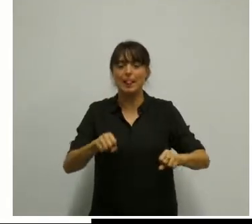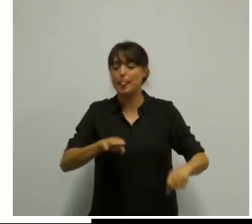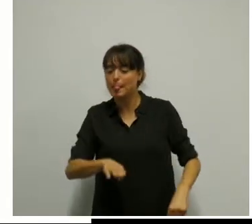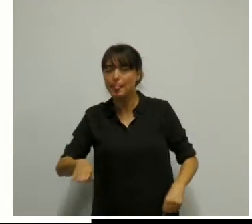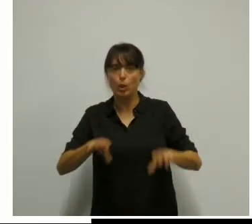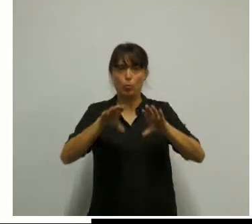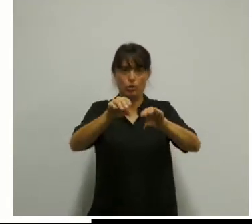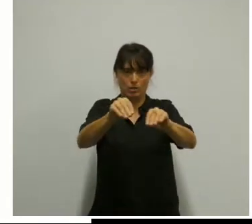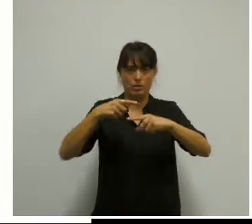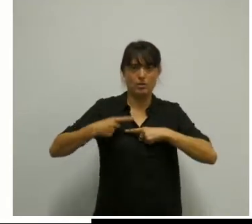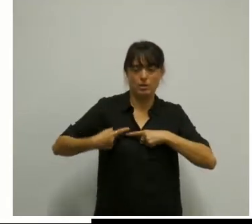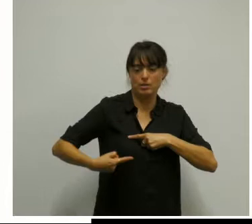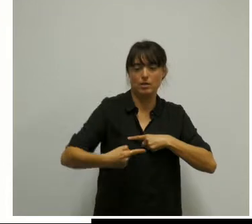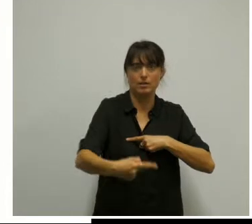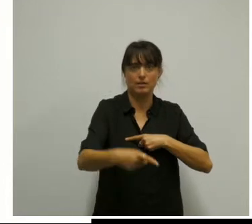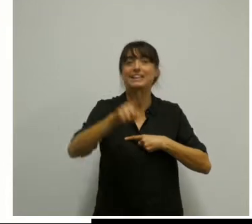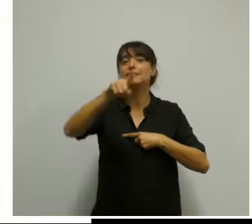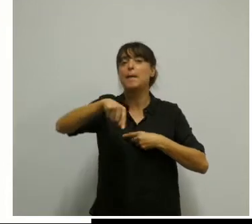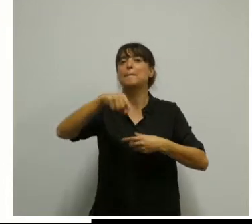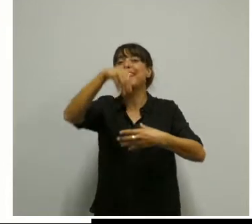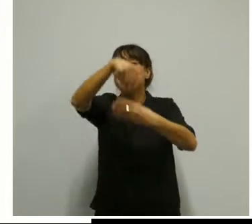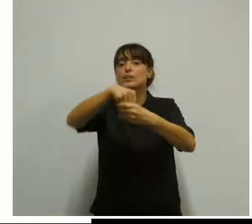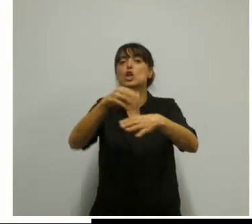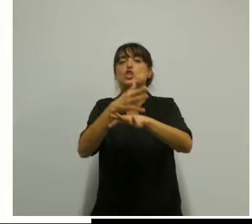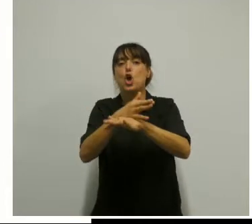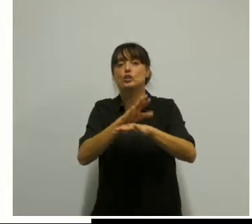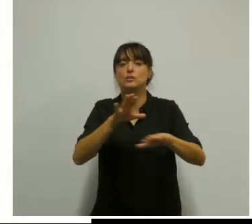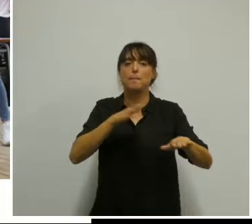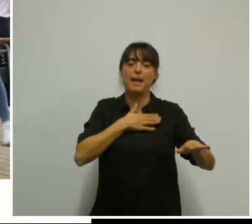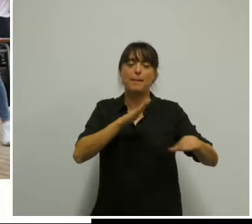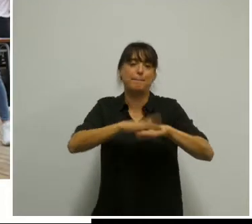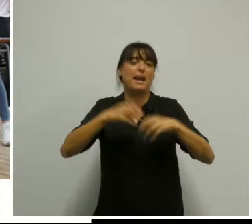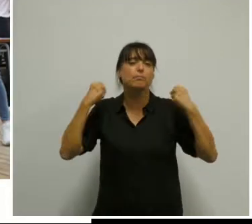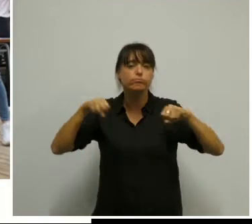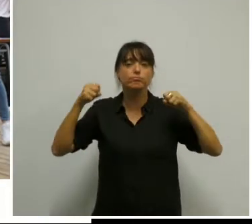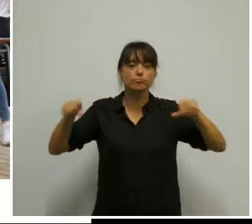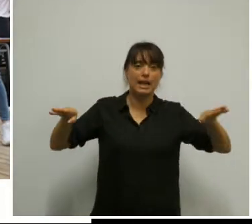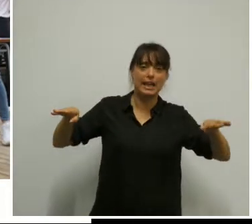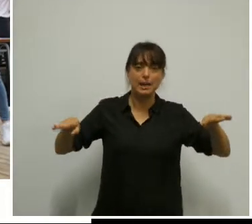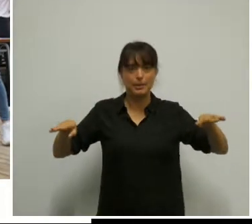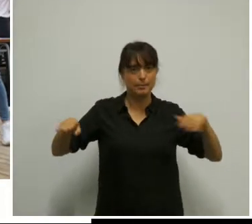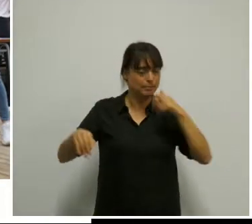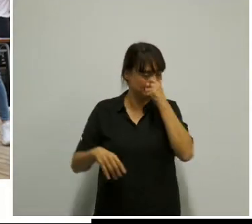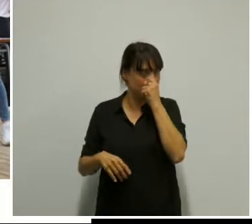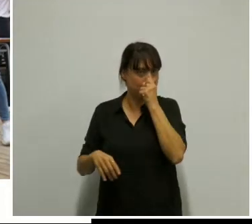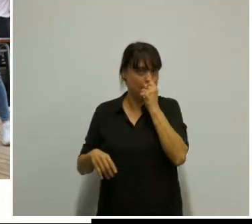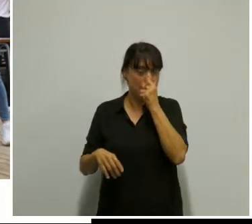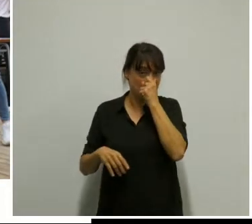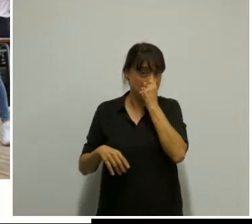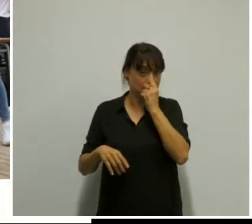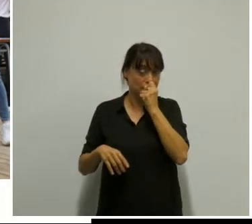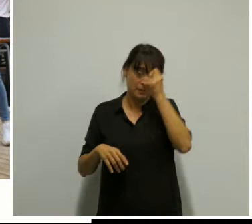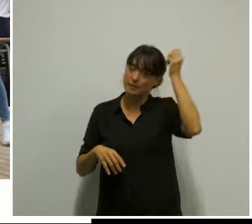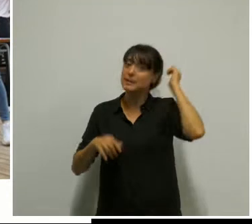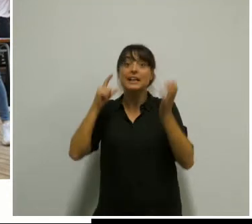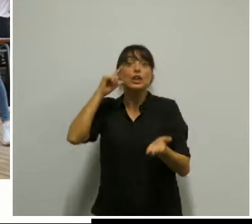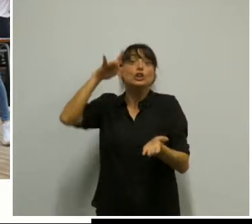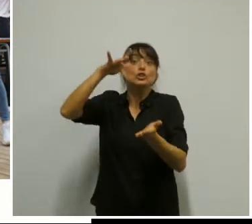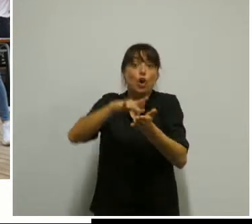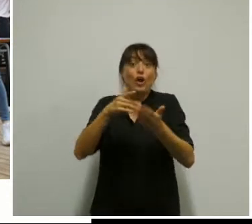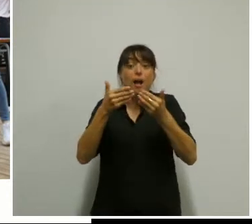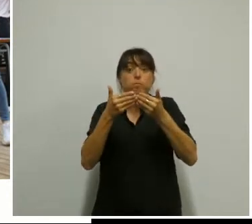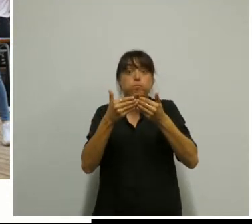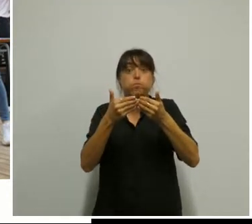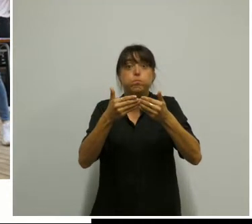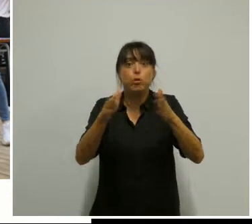petits, i tota una sèrie de jocs d'equilibri, veieu? Bueno, doncs tot això es va acabar amb una festa d'inauguració, en la